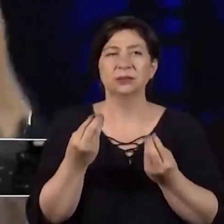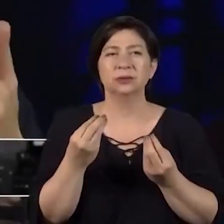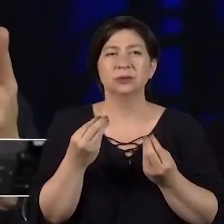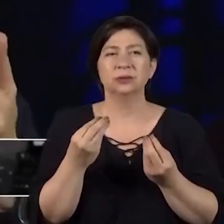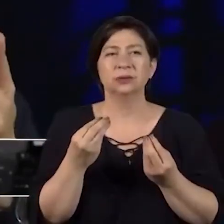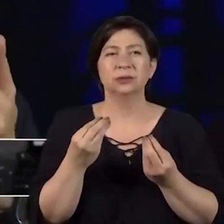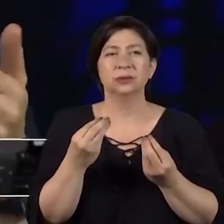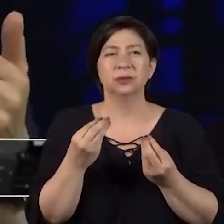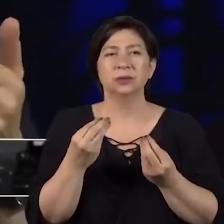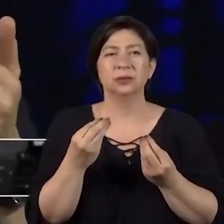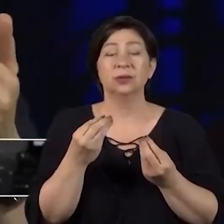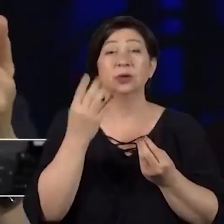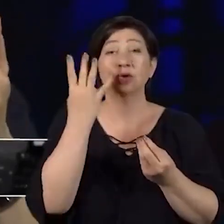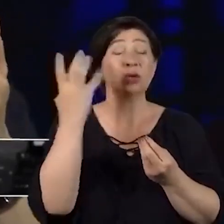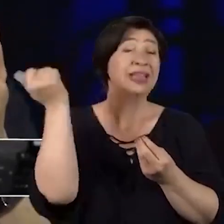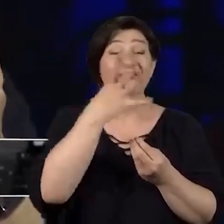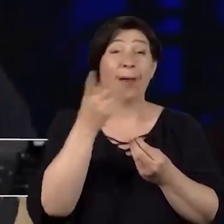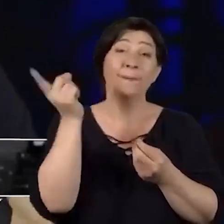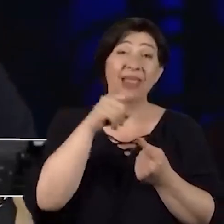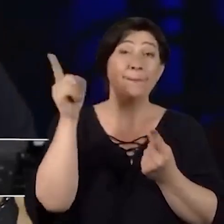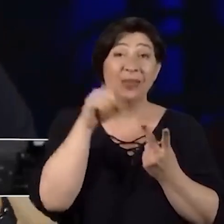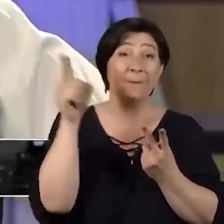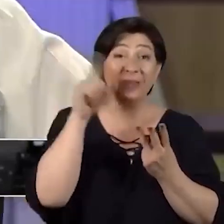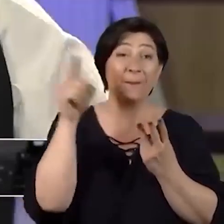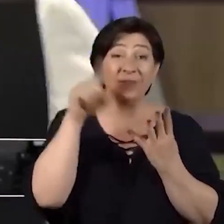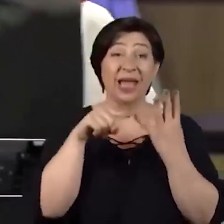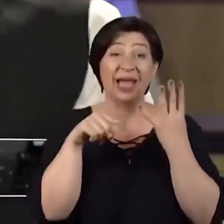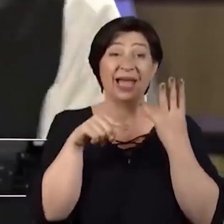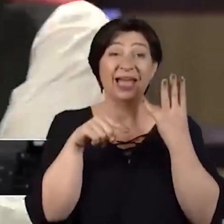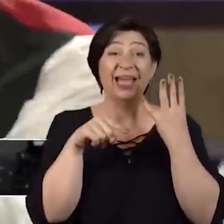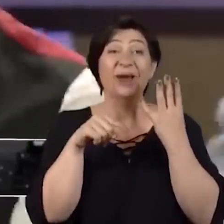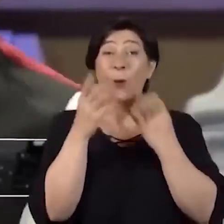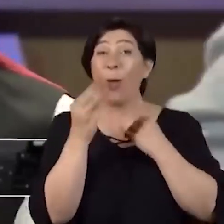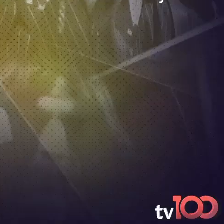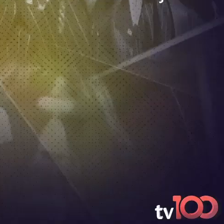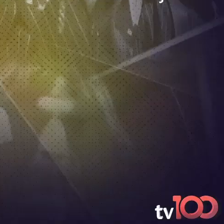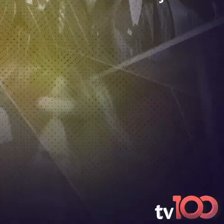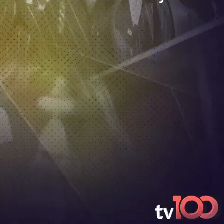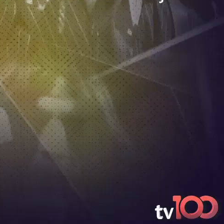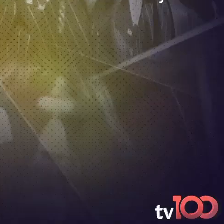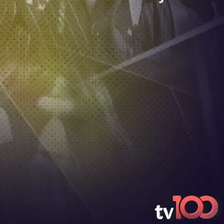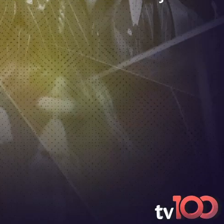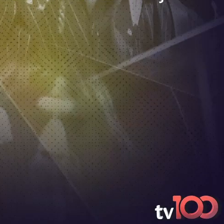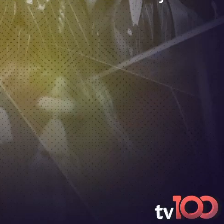ameliyatı oluyorsa yok mu canım? Oluyorsa, hayır, yani bu, olabilir mi hocam? Efendim? Hocam bak işte bak döndüm.